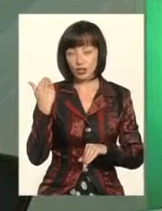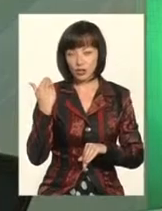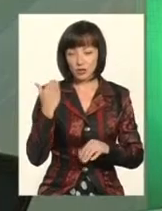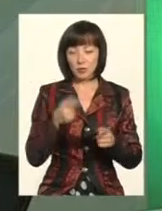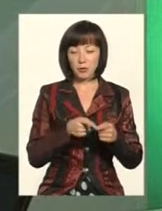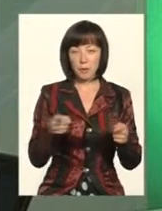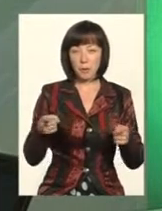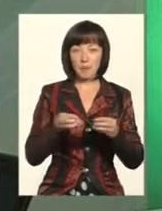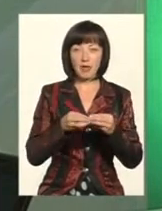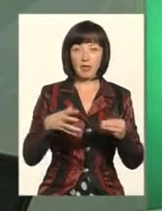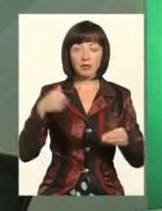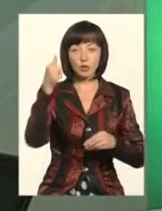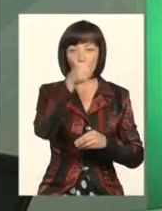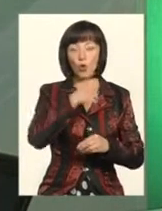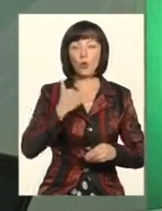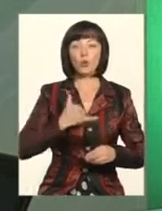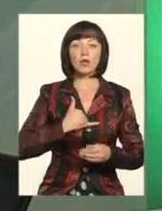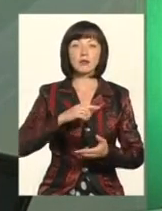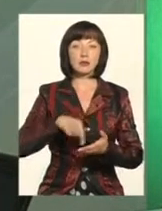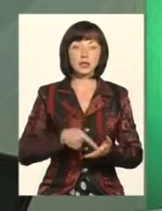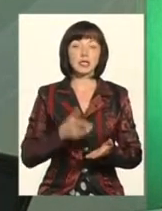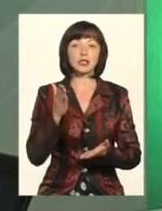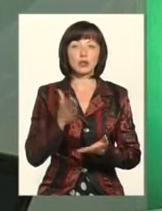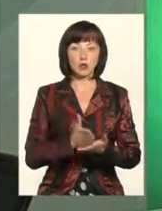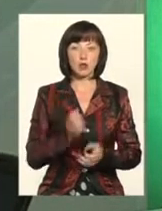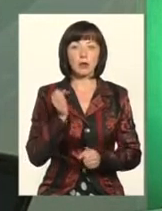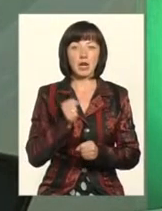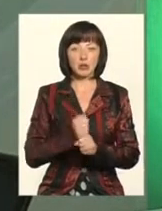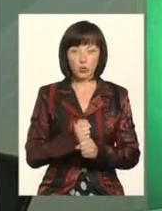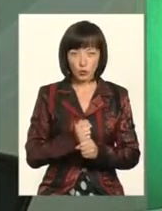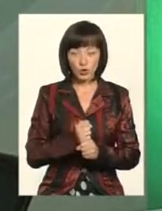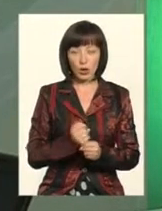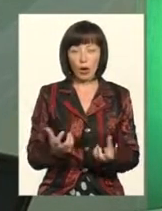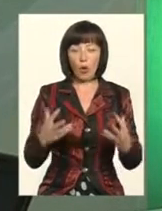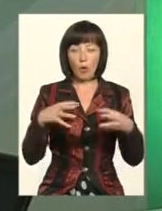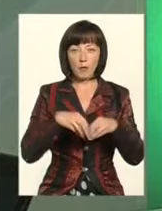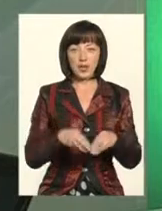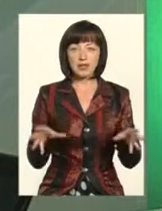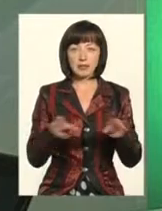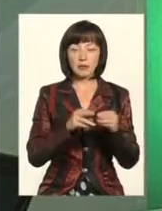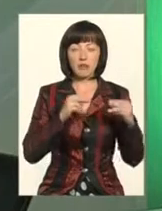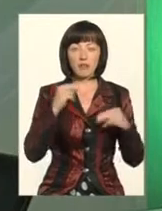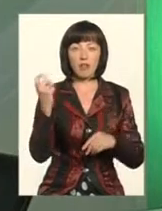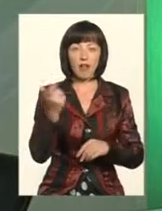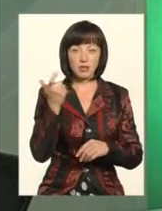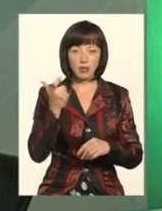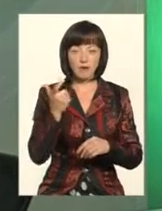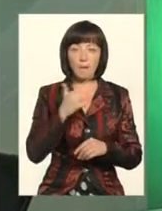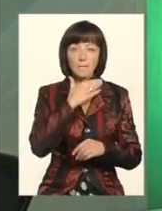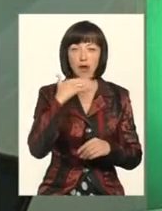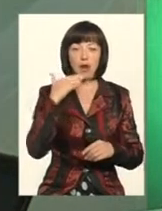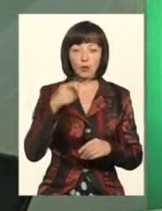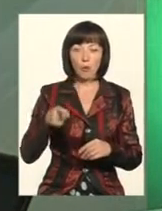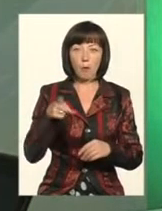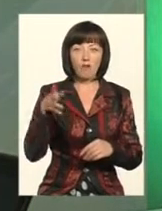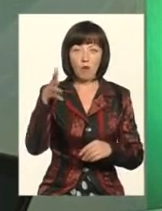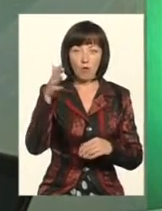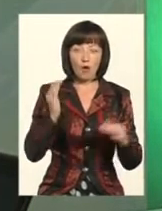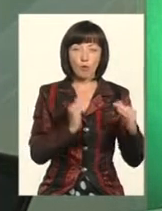протязі 15 років у нас в місті існують і працюють об'єднані співвласники багатоповерхових будинків. Крім